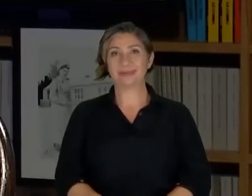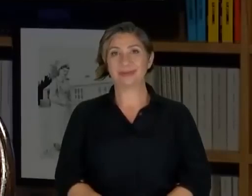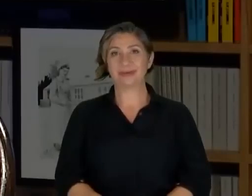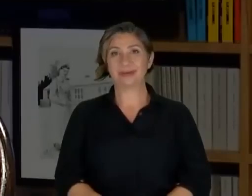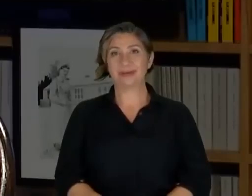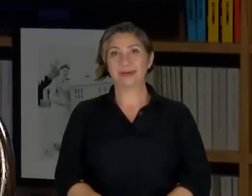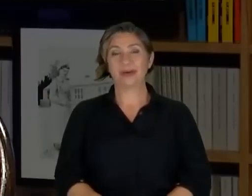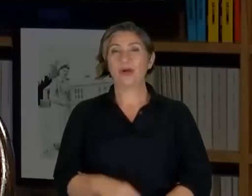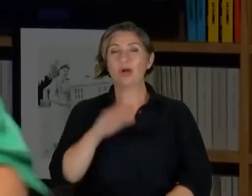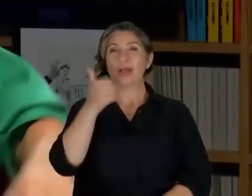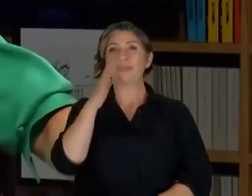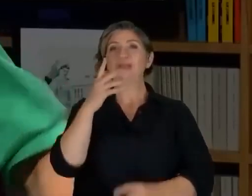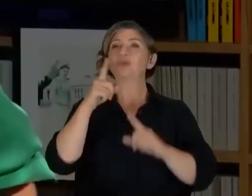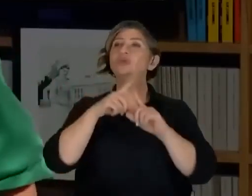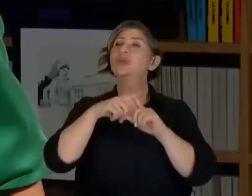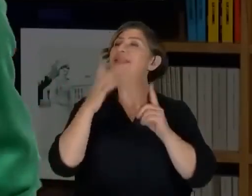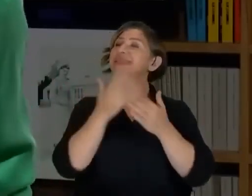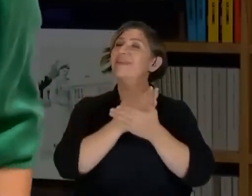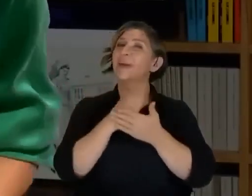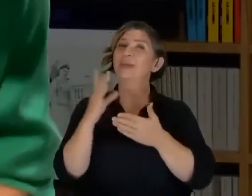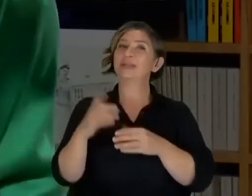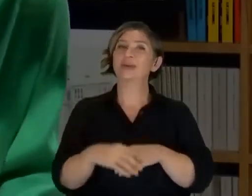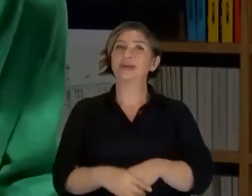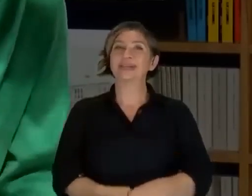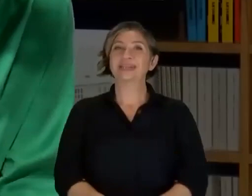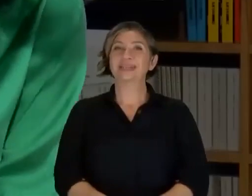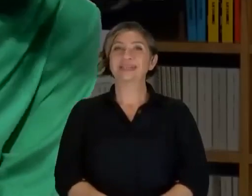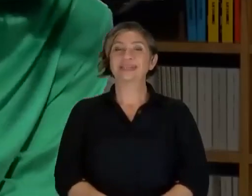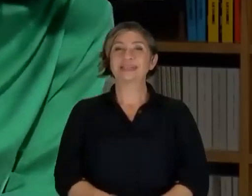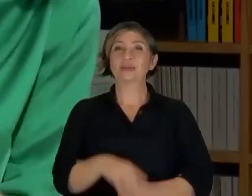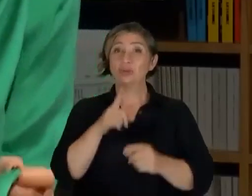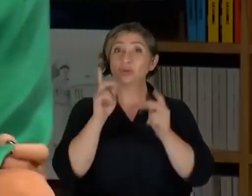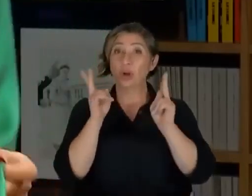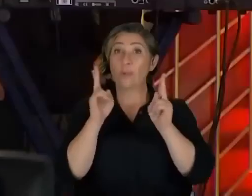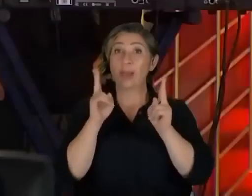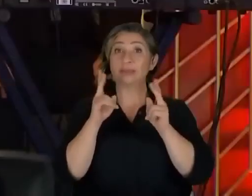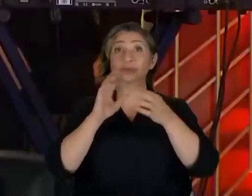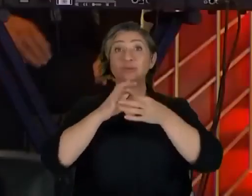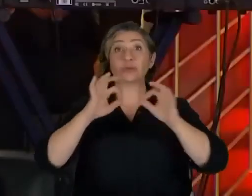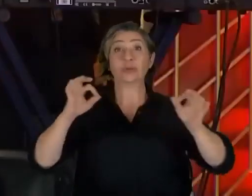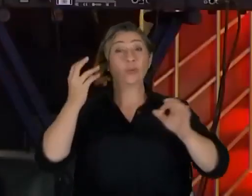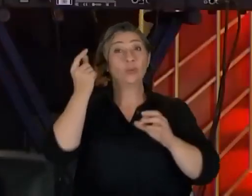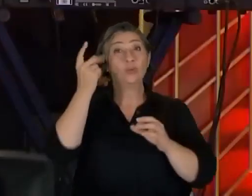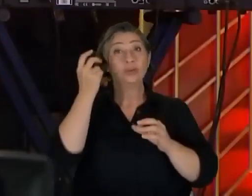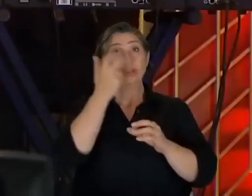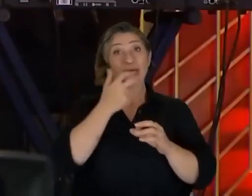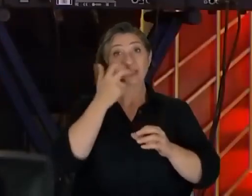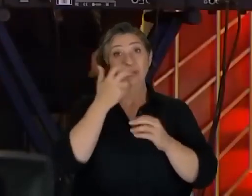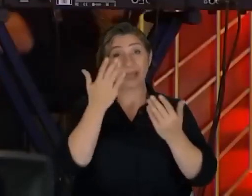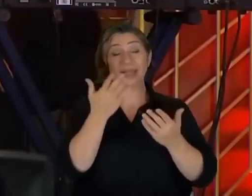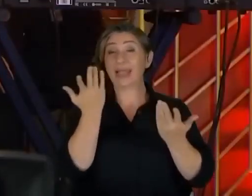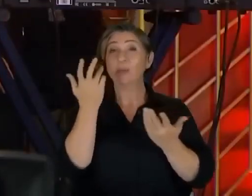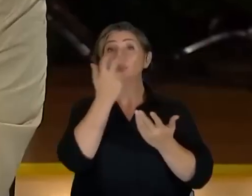Şarkınız gerisi neydi? Önemli. Tuncer nasıl devam ediyor? Ama bu çok normaldir. Çünkü sözleri unutur şarkıcılar, biliyorsun. Evet.